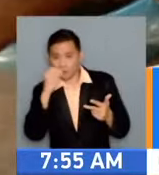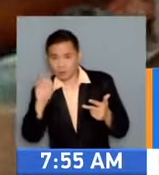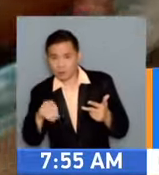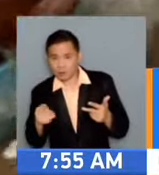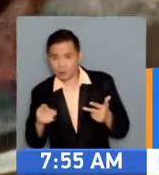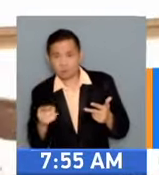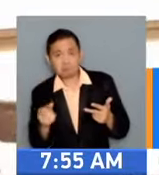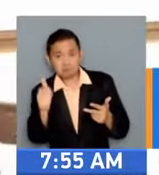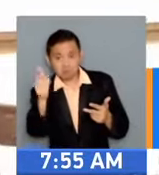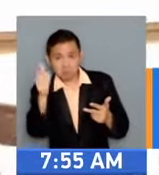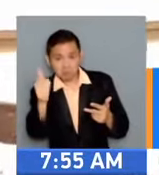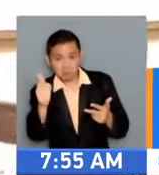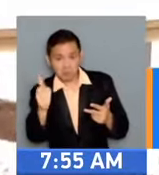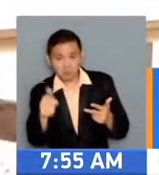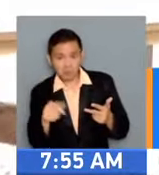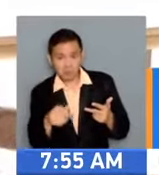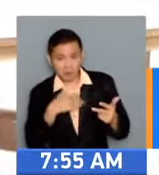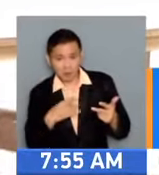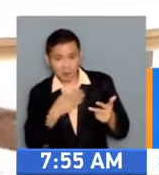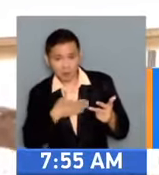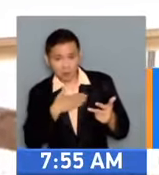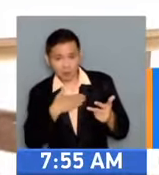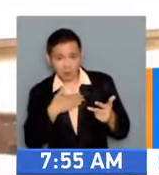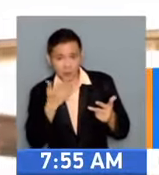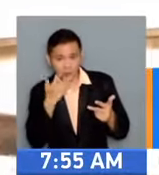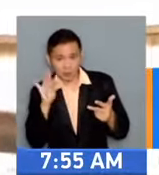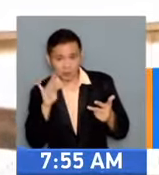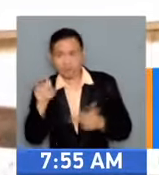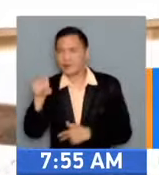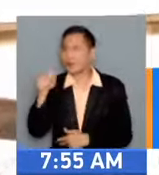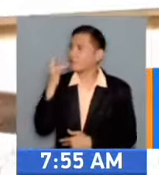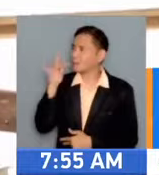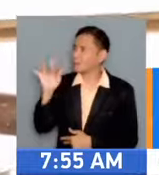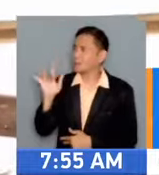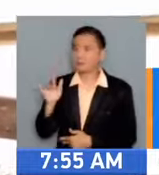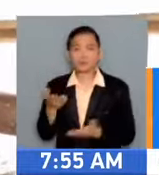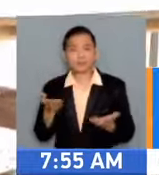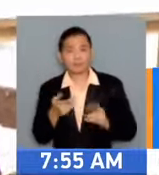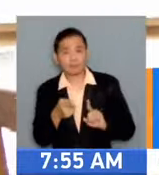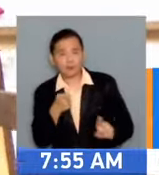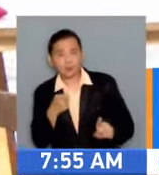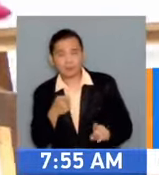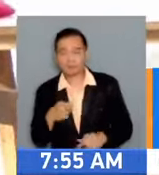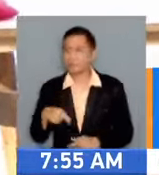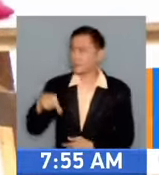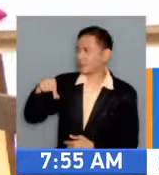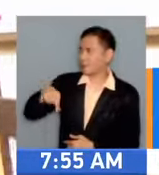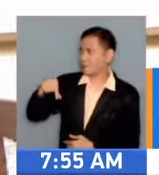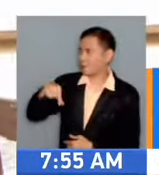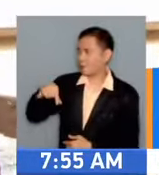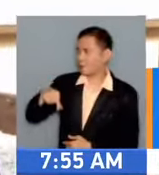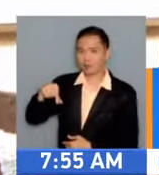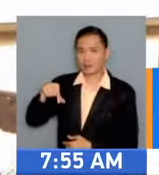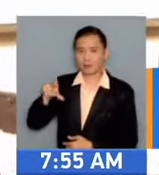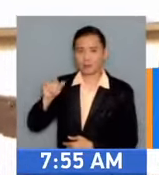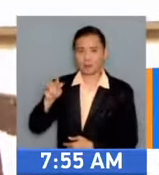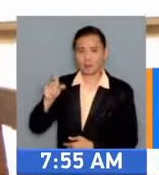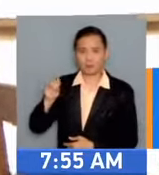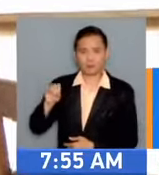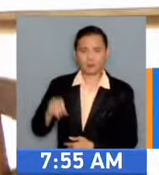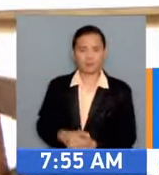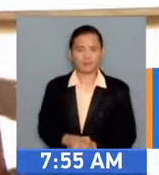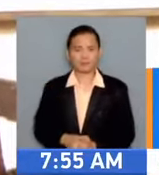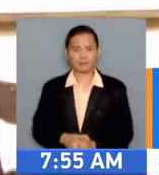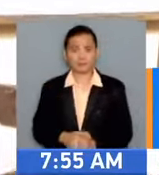natin? Ay, masarap po. Masarap? Sobrang opo. Taga saan po kayo, sir? Taga Quiapo po. Quiapo lang? Oo. Pero gaano kayo kadalas dito